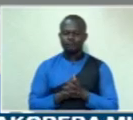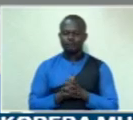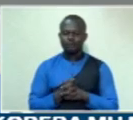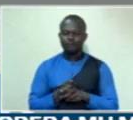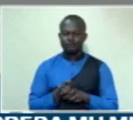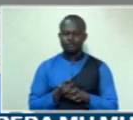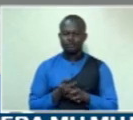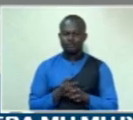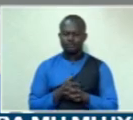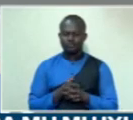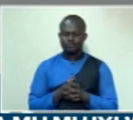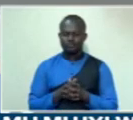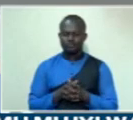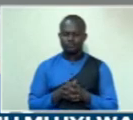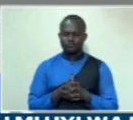step